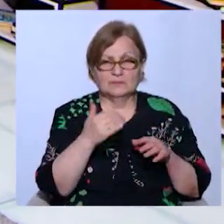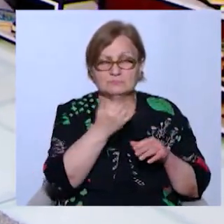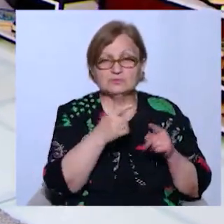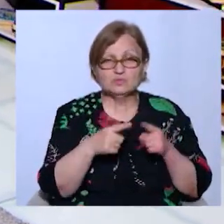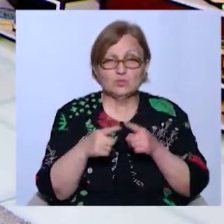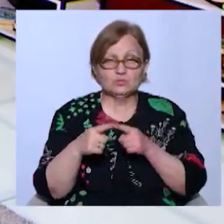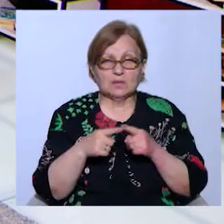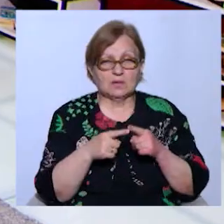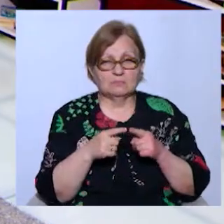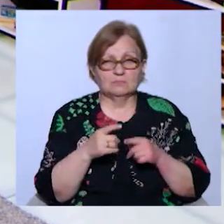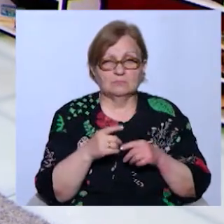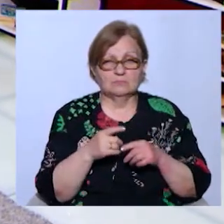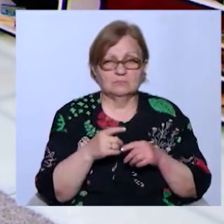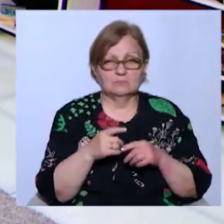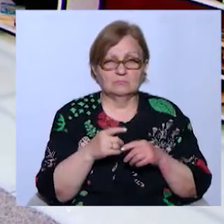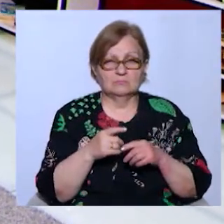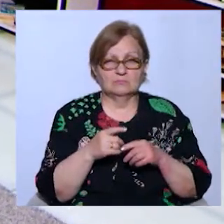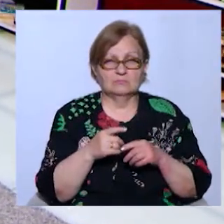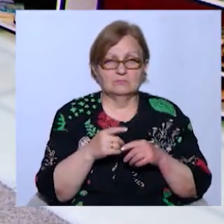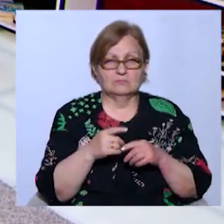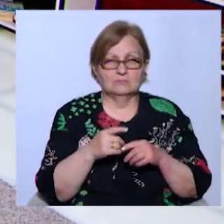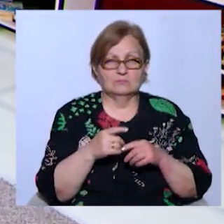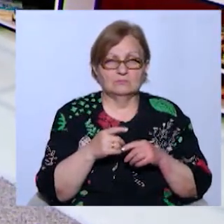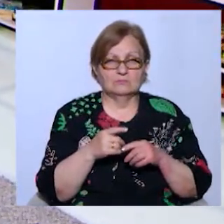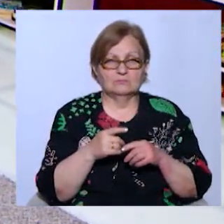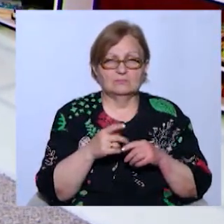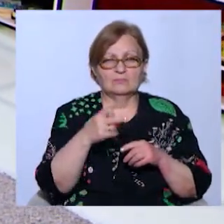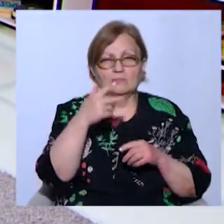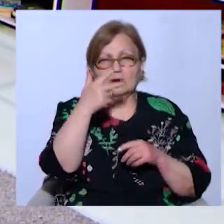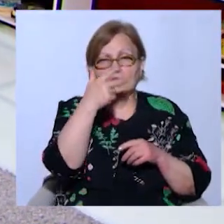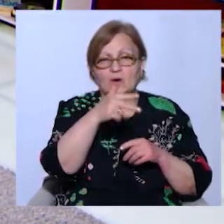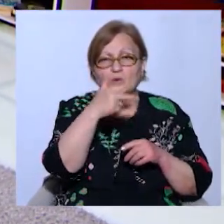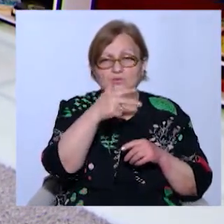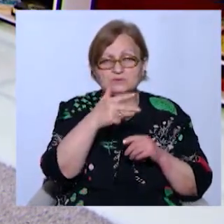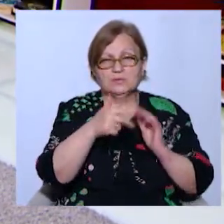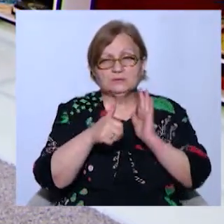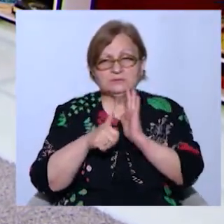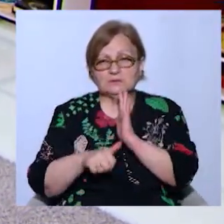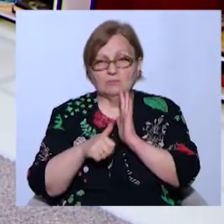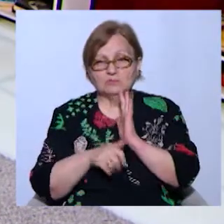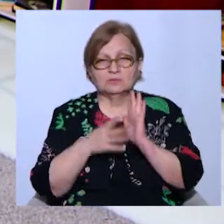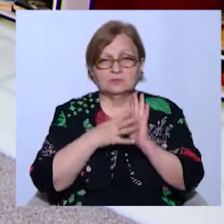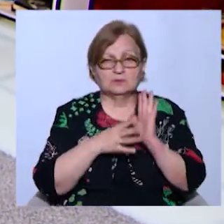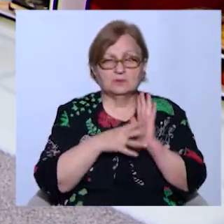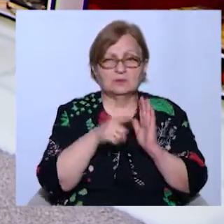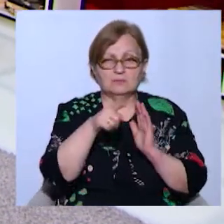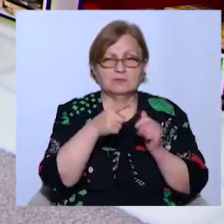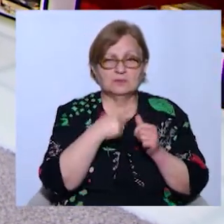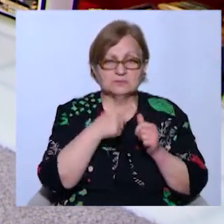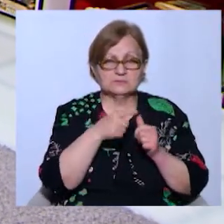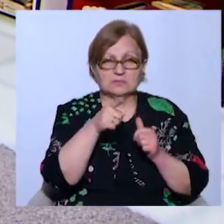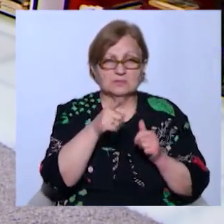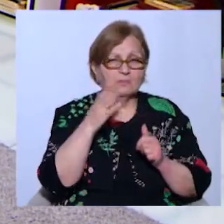არის 30, 40 და 30, 60 და 80. მართკუთხა